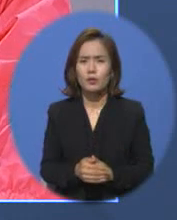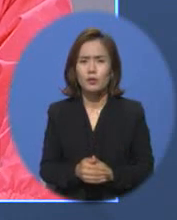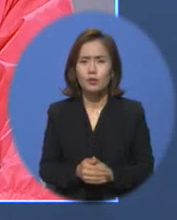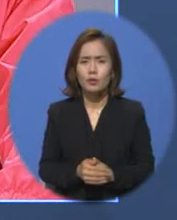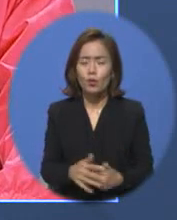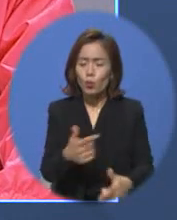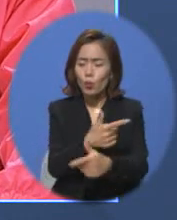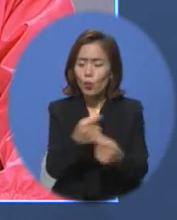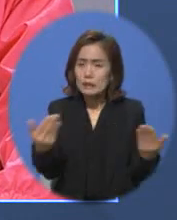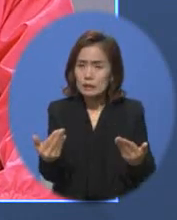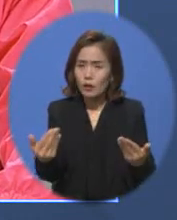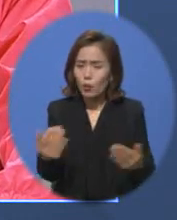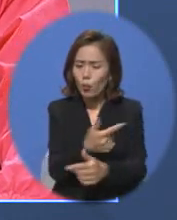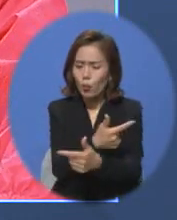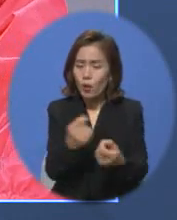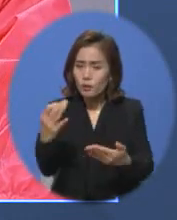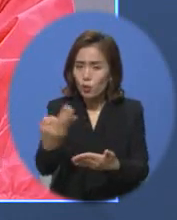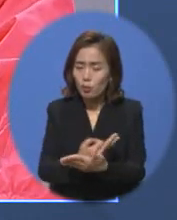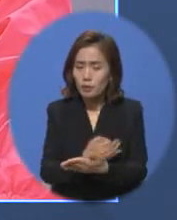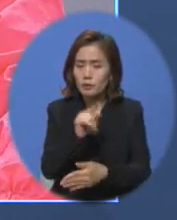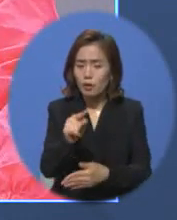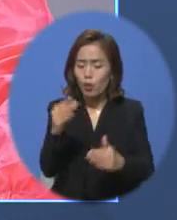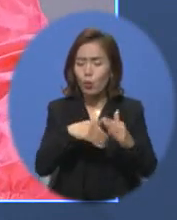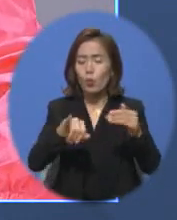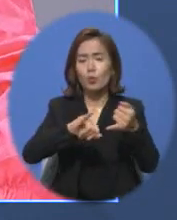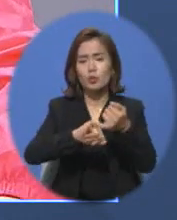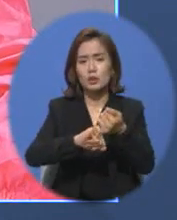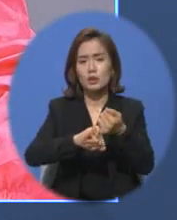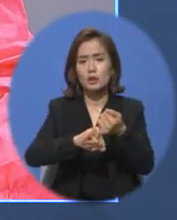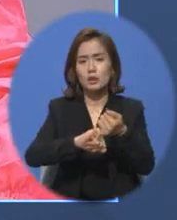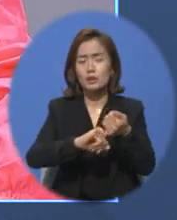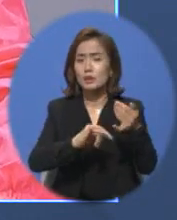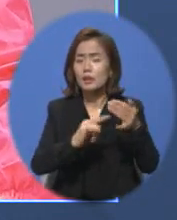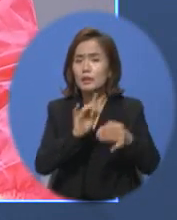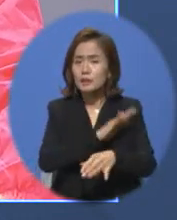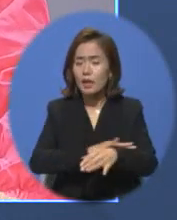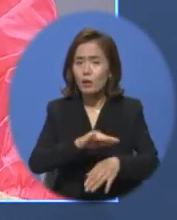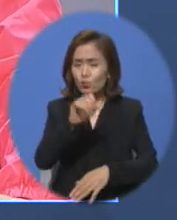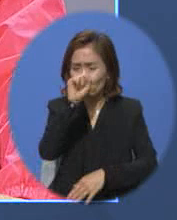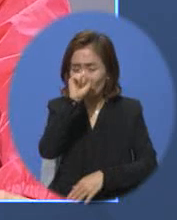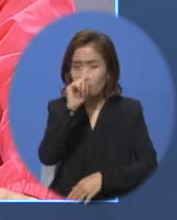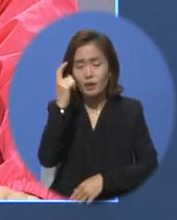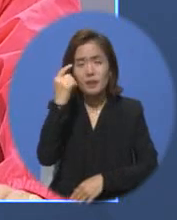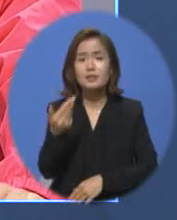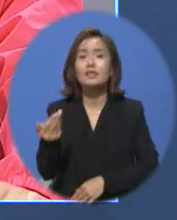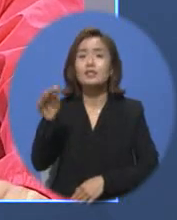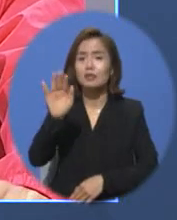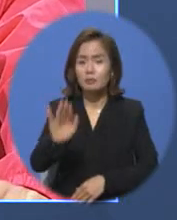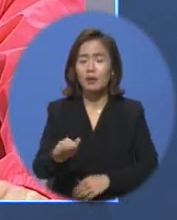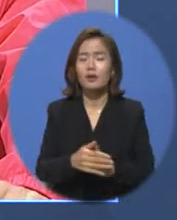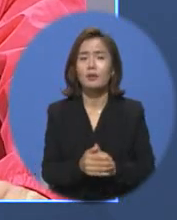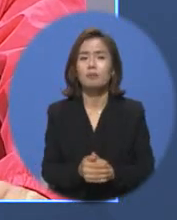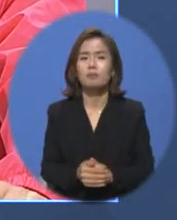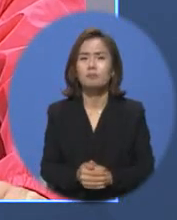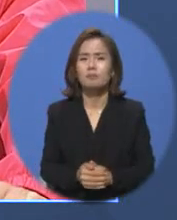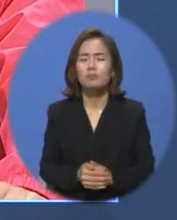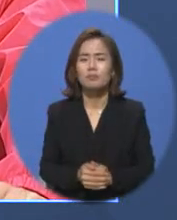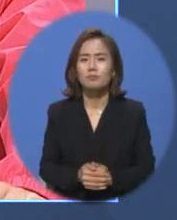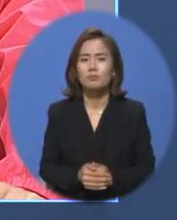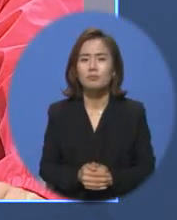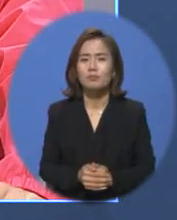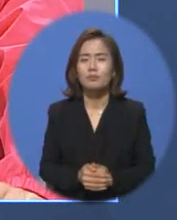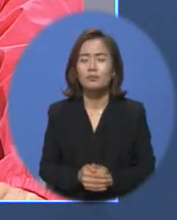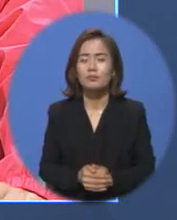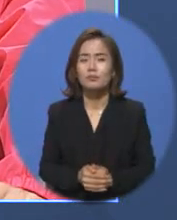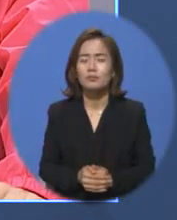그렇다면 동일노동동일임금은어떻게되는걸까요?그약속은 아주훌륭한약속입니다.저는그렇게생각했습니다 .한가지만더말씀드리겠습니다